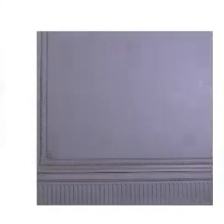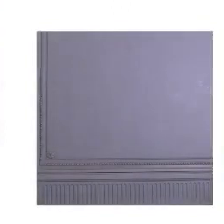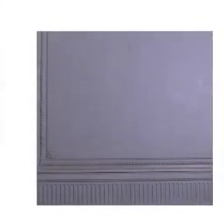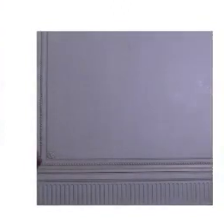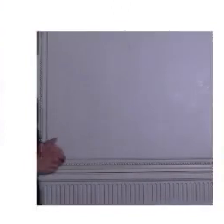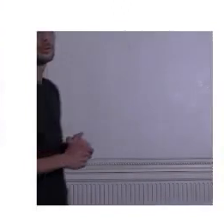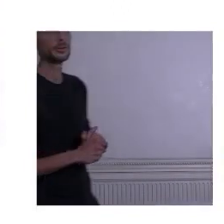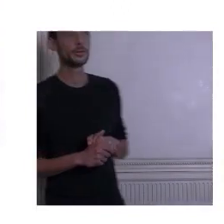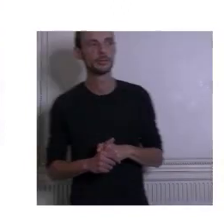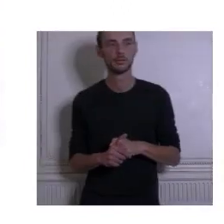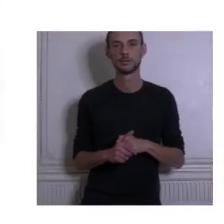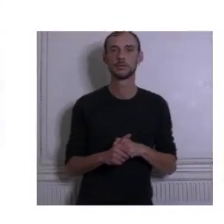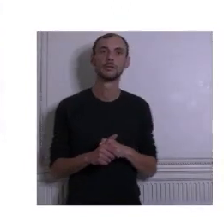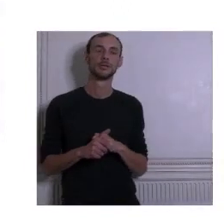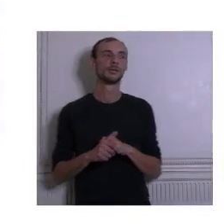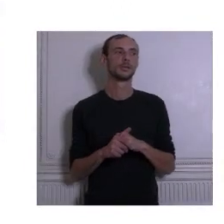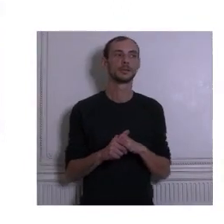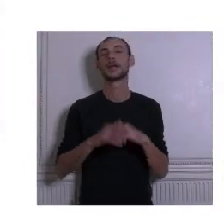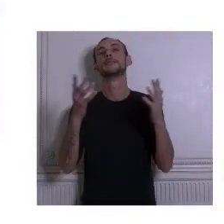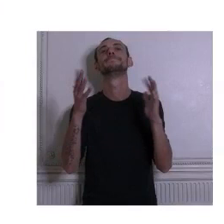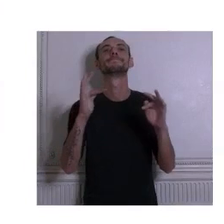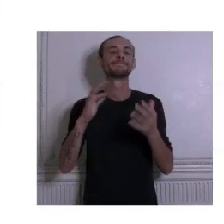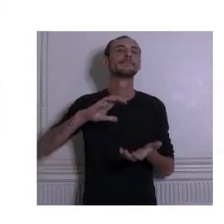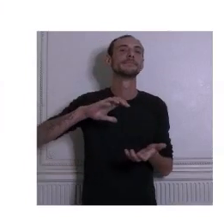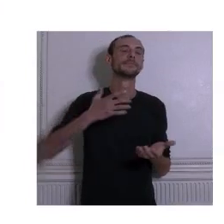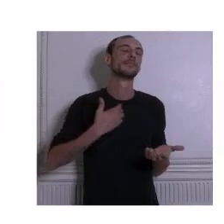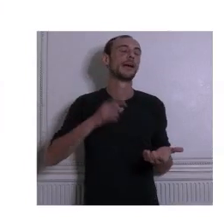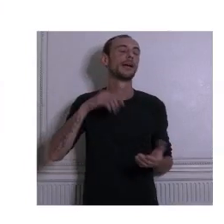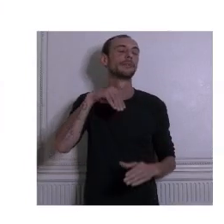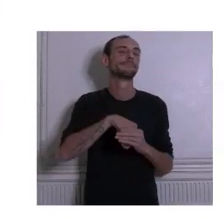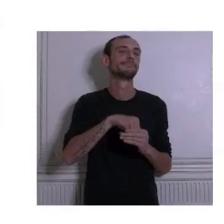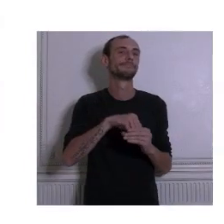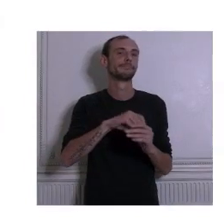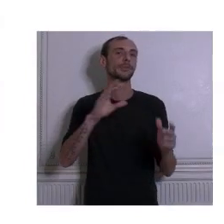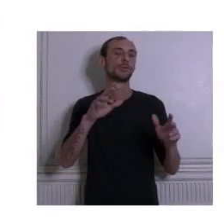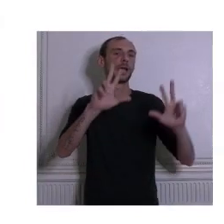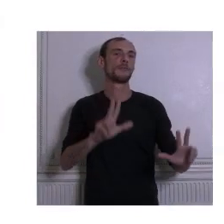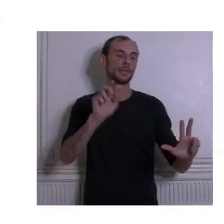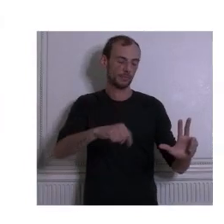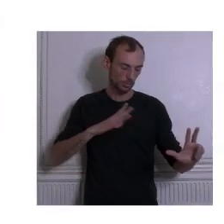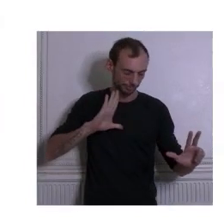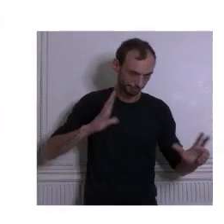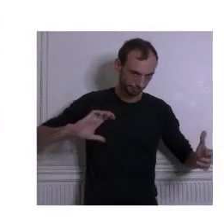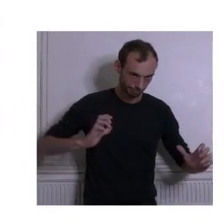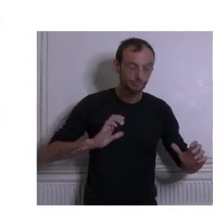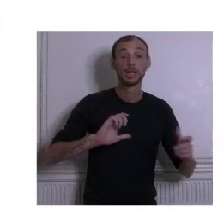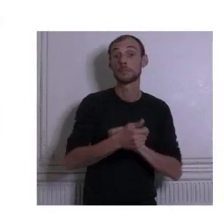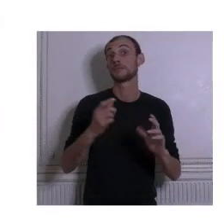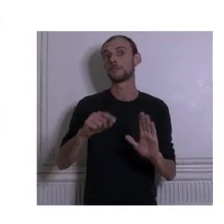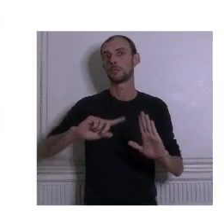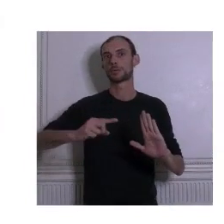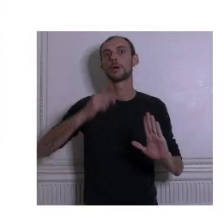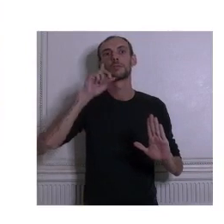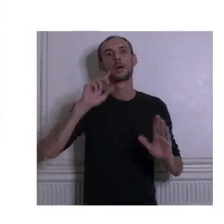cette information, mais je vous le dis et je vous le donne. Mais pour conclure, Alain voulait parler, puis et après je répondrai aux